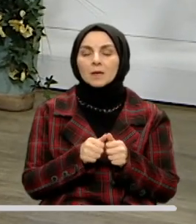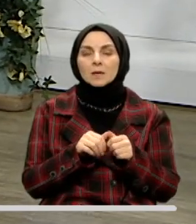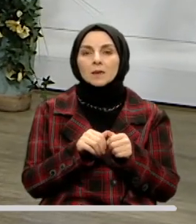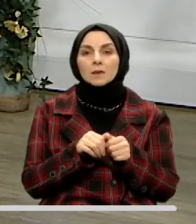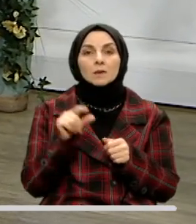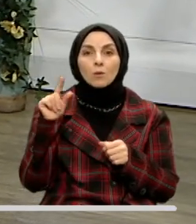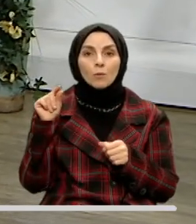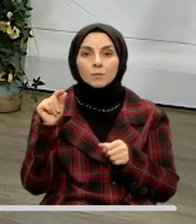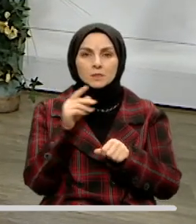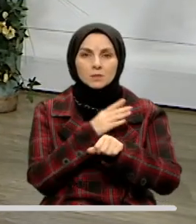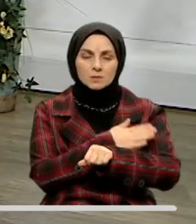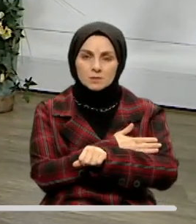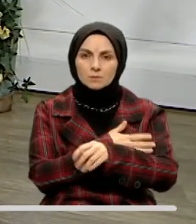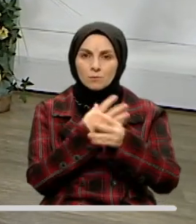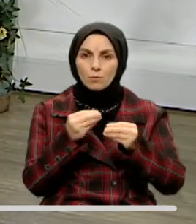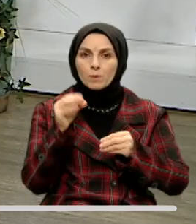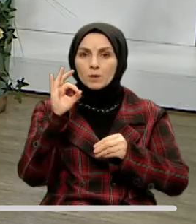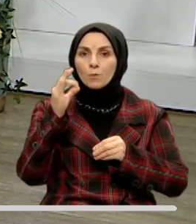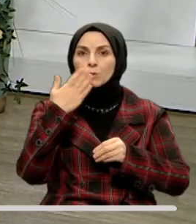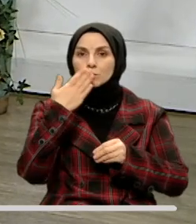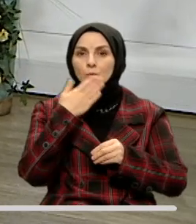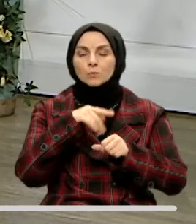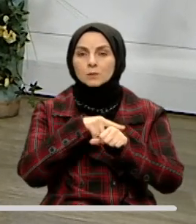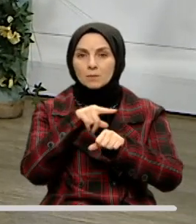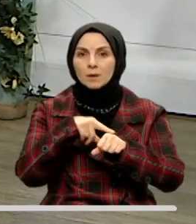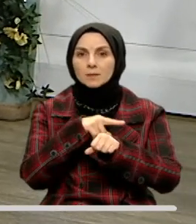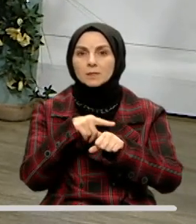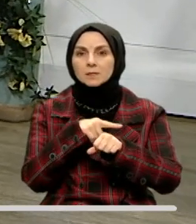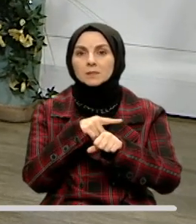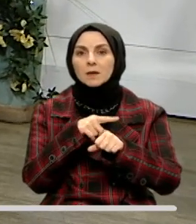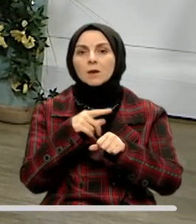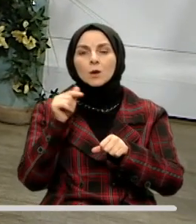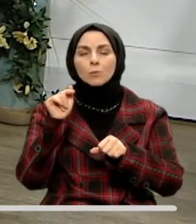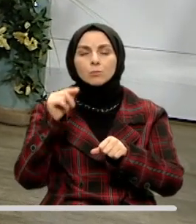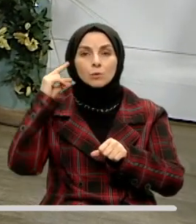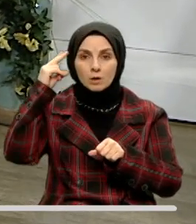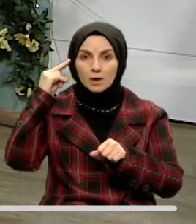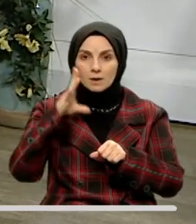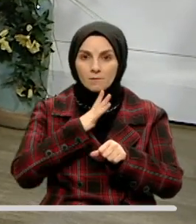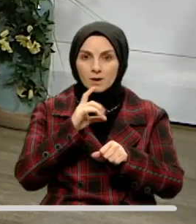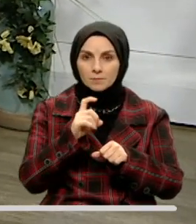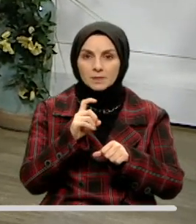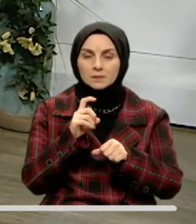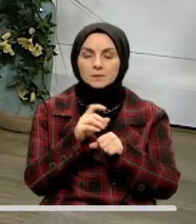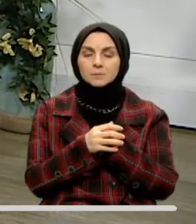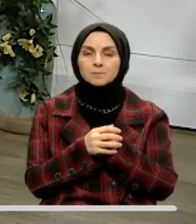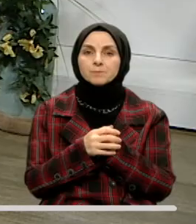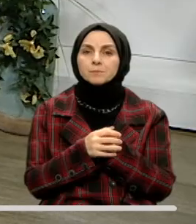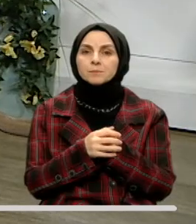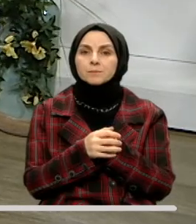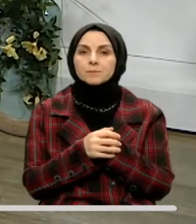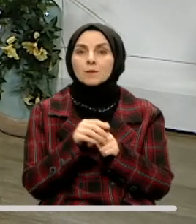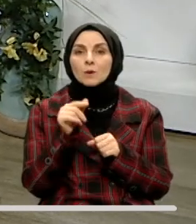İşte ortaokul çağlarında aslında biraz böyle bununla ilgili hayaller oluşmaya başlar zannediyorum. İşte ilkokulda da oluşabilir ama orada biraz daha böyle daha hayaldir